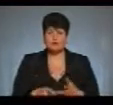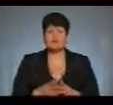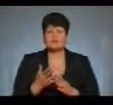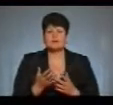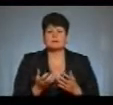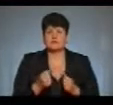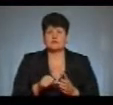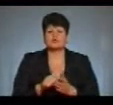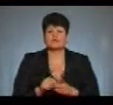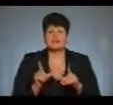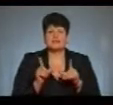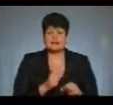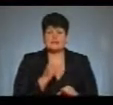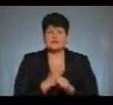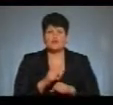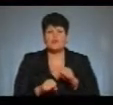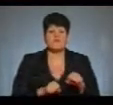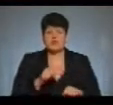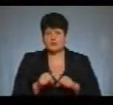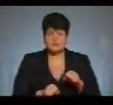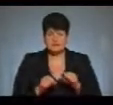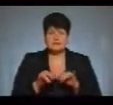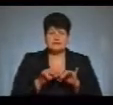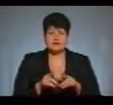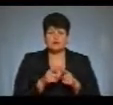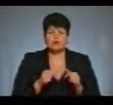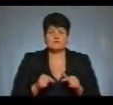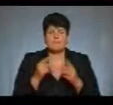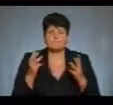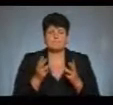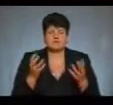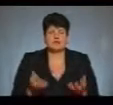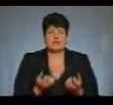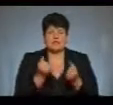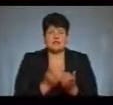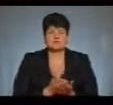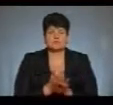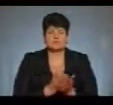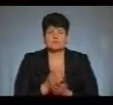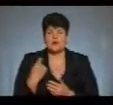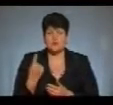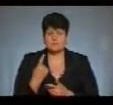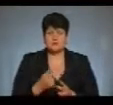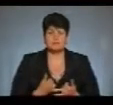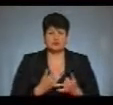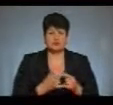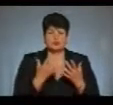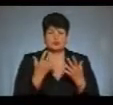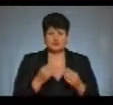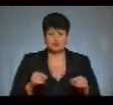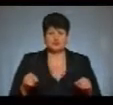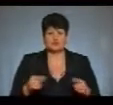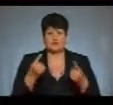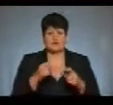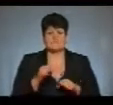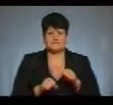що їхали на роботу велосипедами. Захід організувала пожежно-рятувальна служба області, приурочили його дню зародження